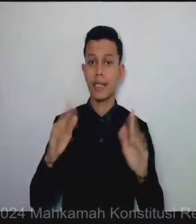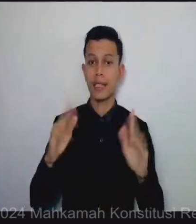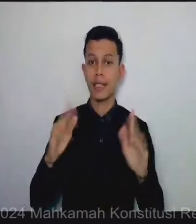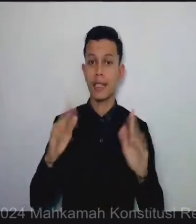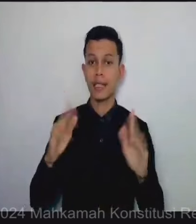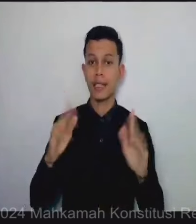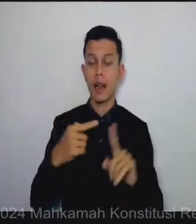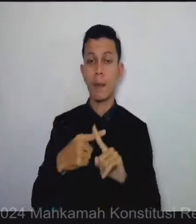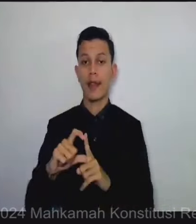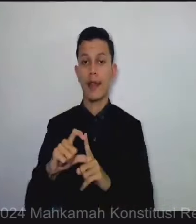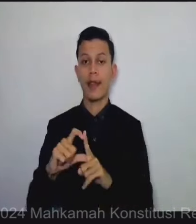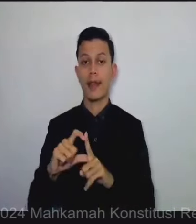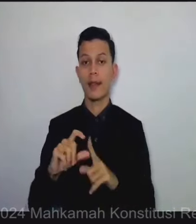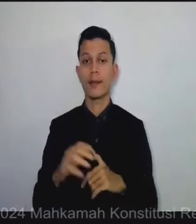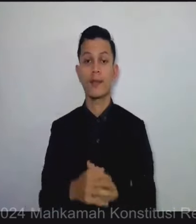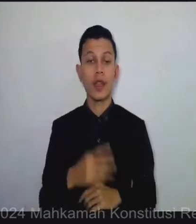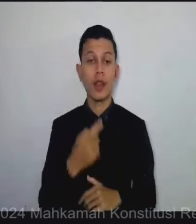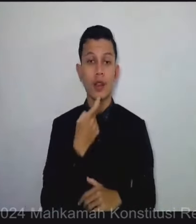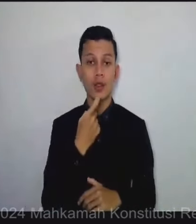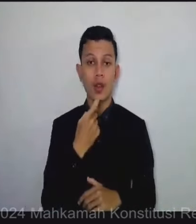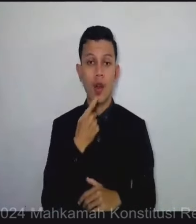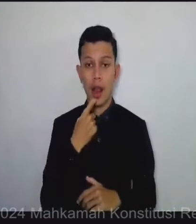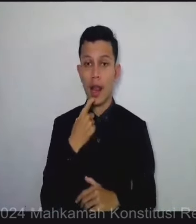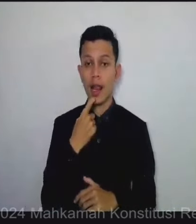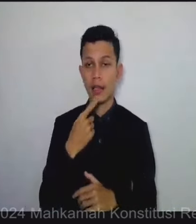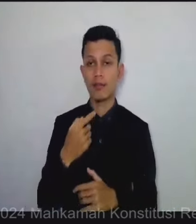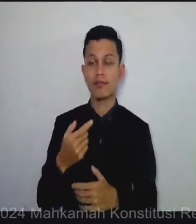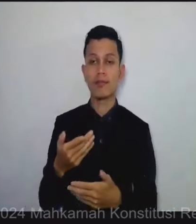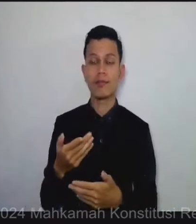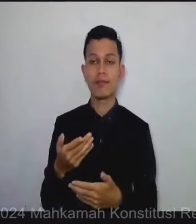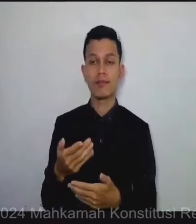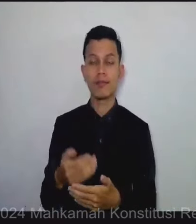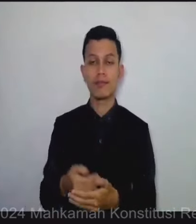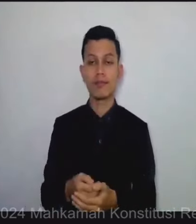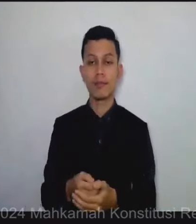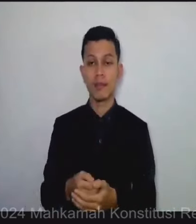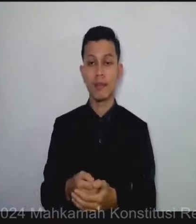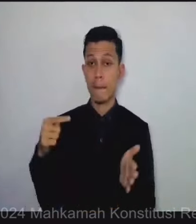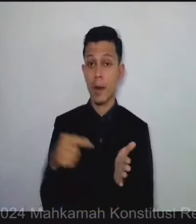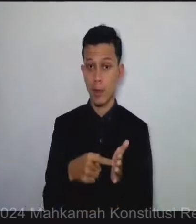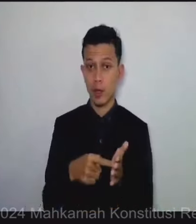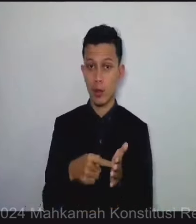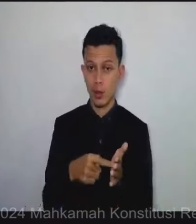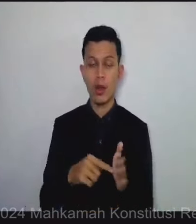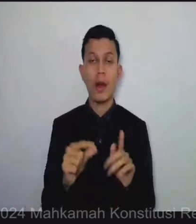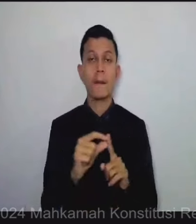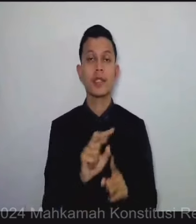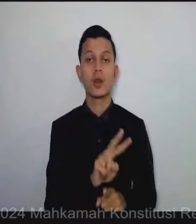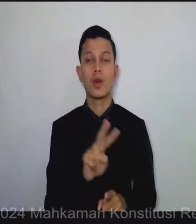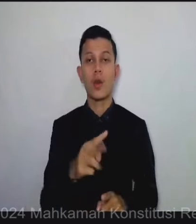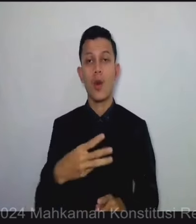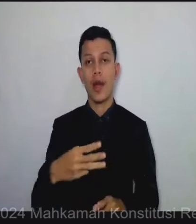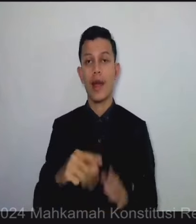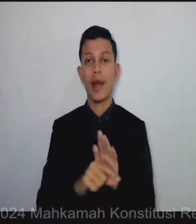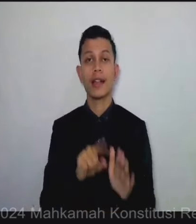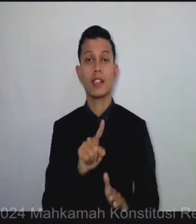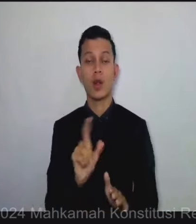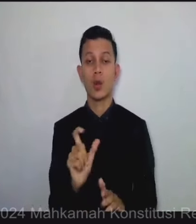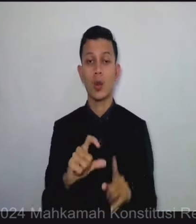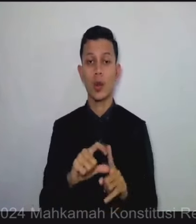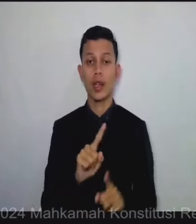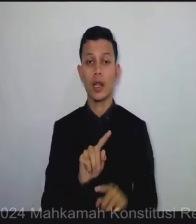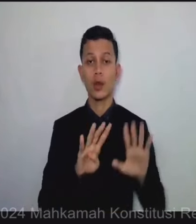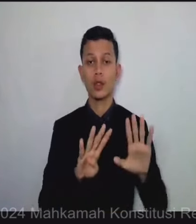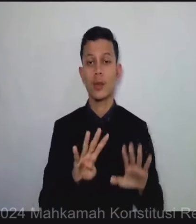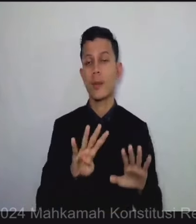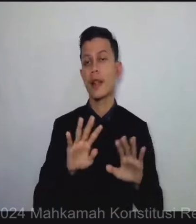berkenaan dengan dalil berkenaan dengan ee Pemilu secara konsusional pasal 22e ayat 1 UD 1945 mengatur secara